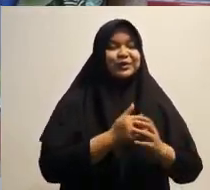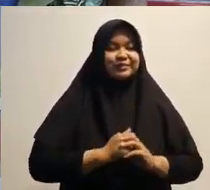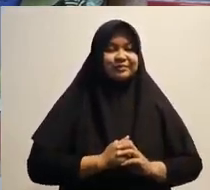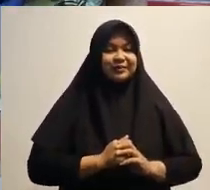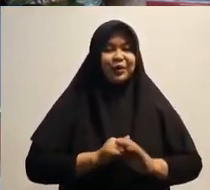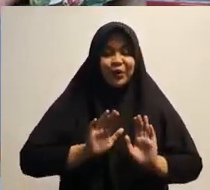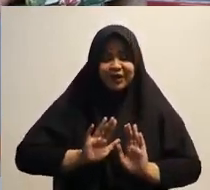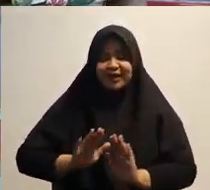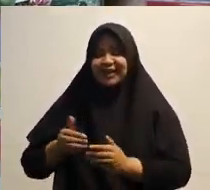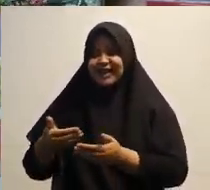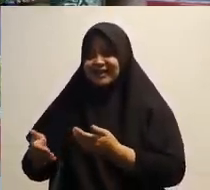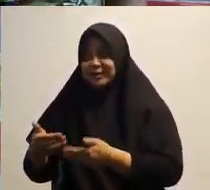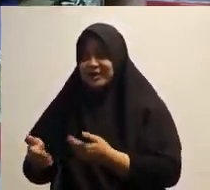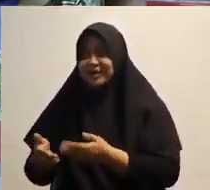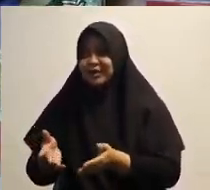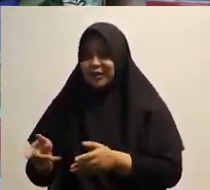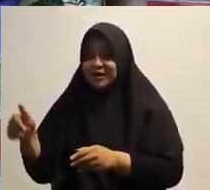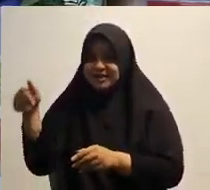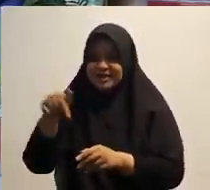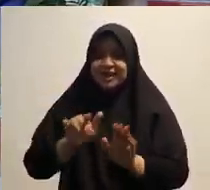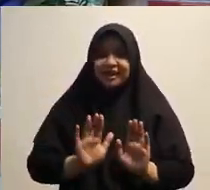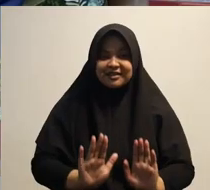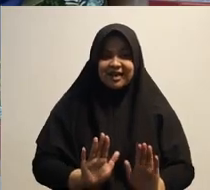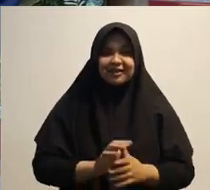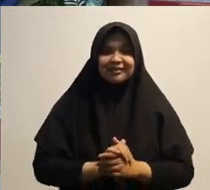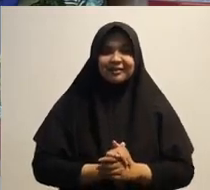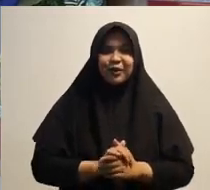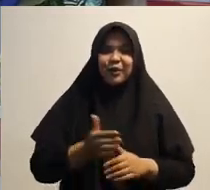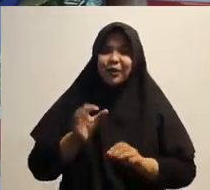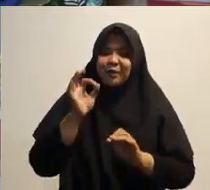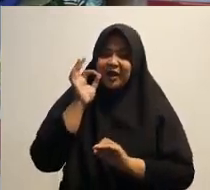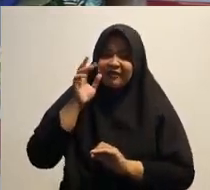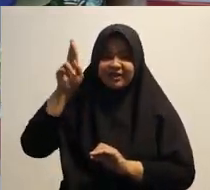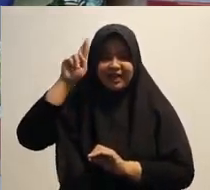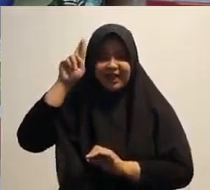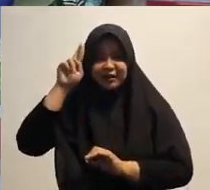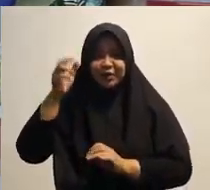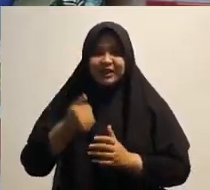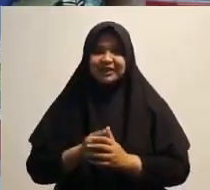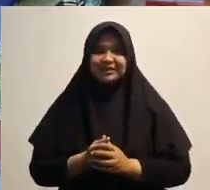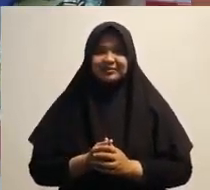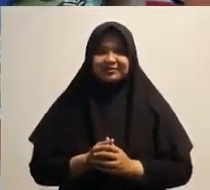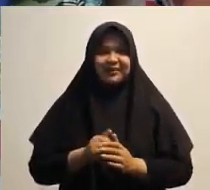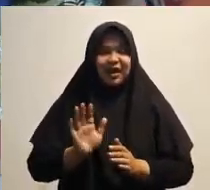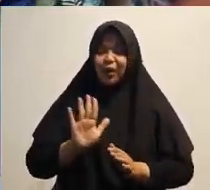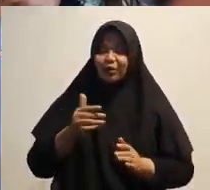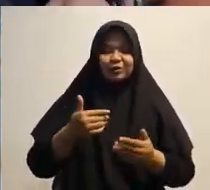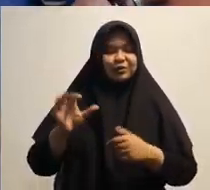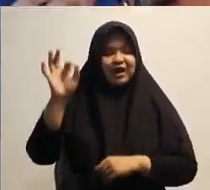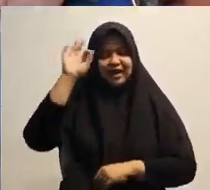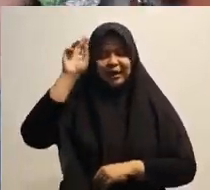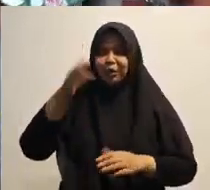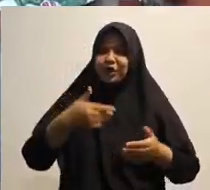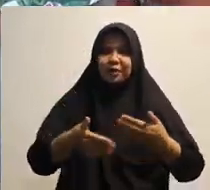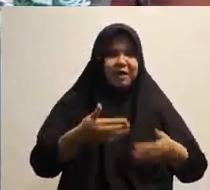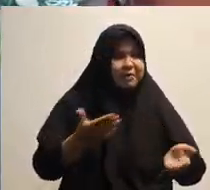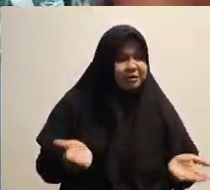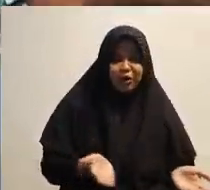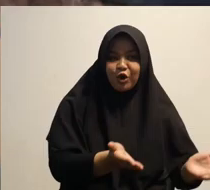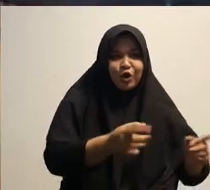ini. Cocok tadi yang belum kan? Enggak usah. Oh, sini aja kok. Ini ngerepotin. Enggak repot.